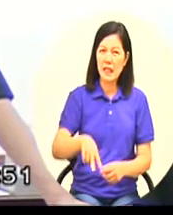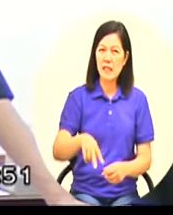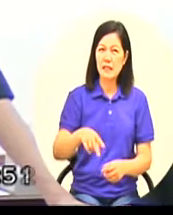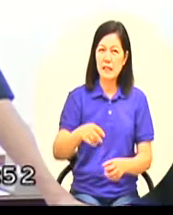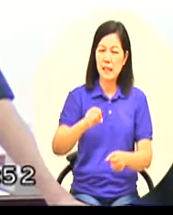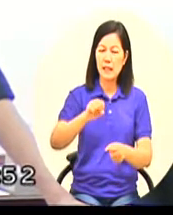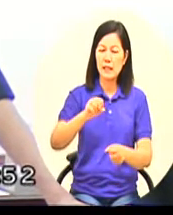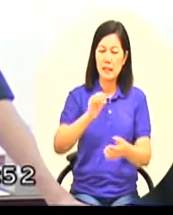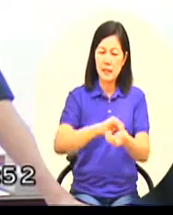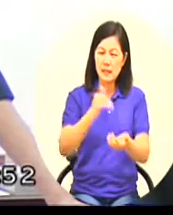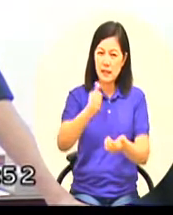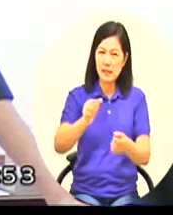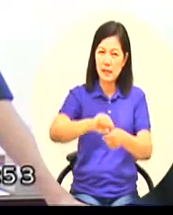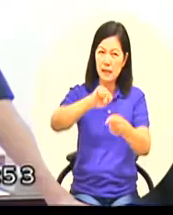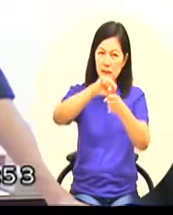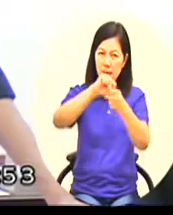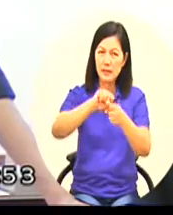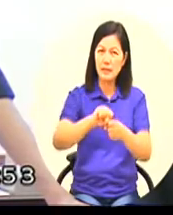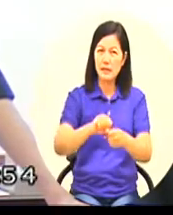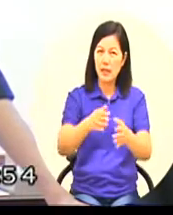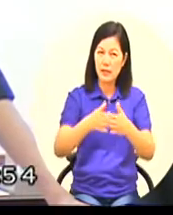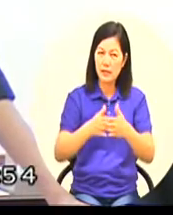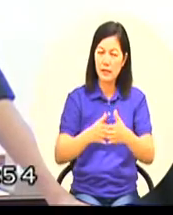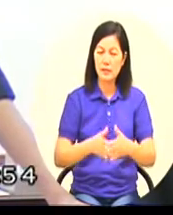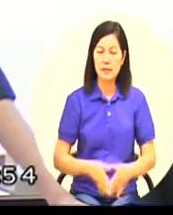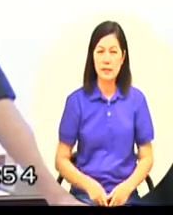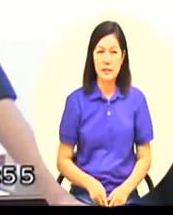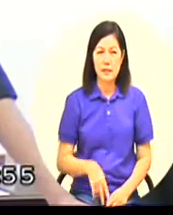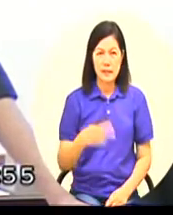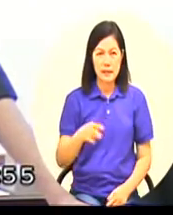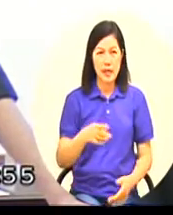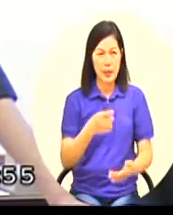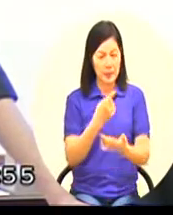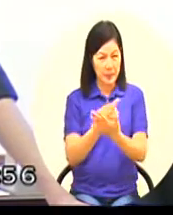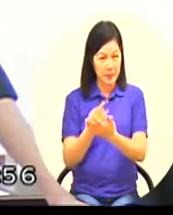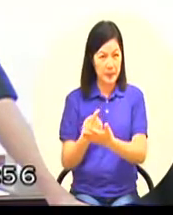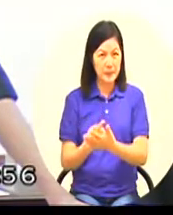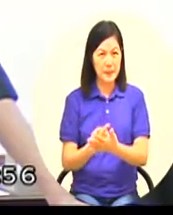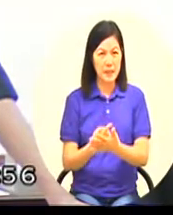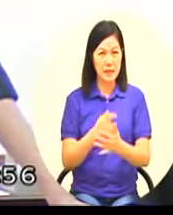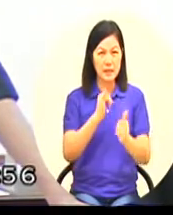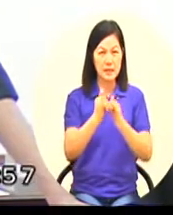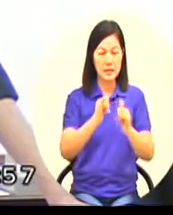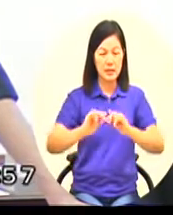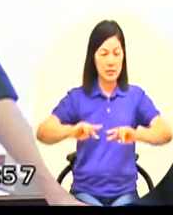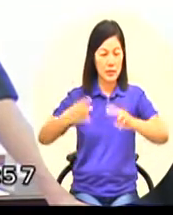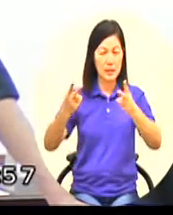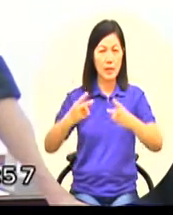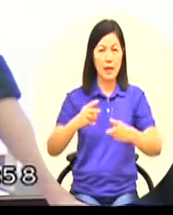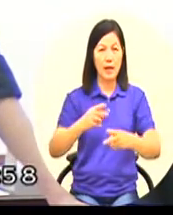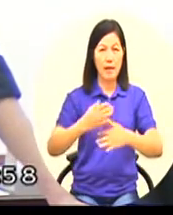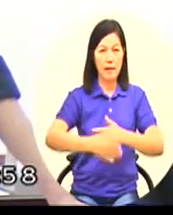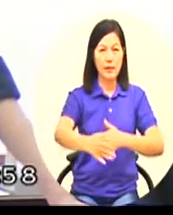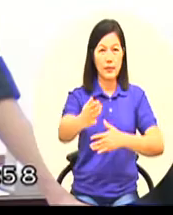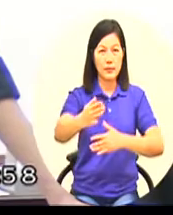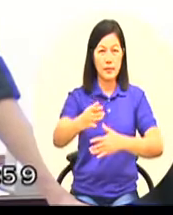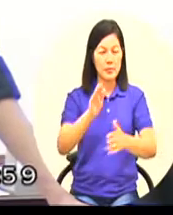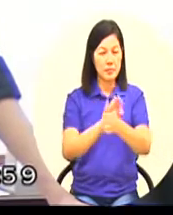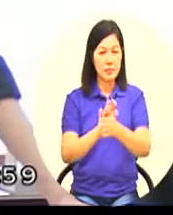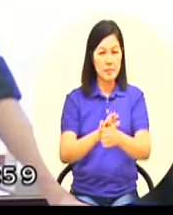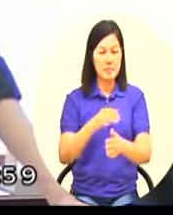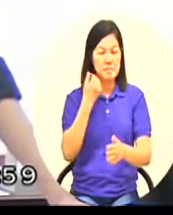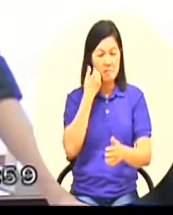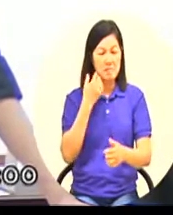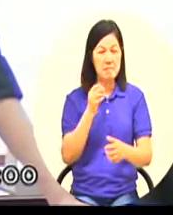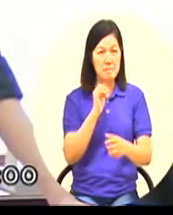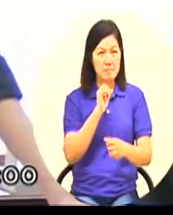能够达到医生劳基法。为什么我们每一次其实在所有的社会改革过程里面，你不管要为谁说话，每一个